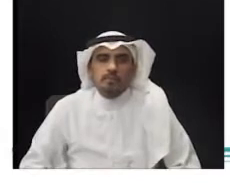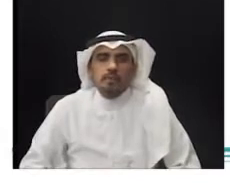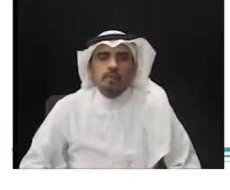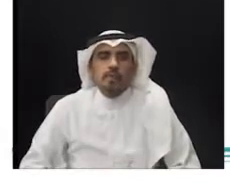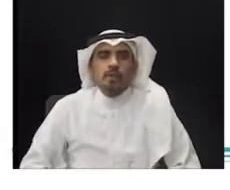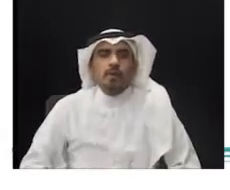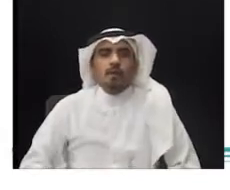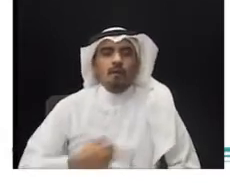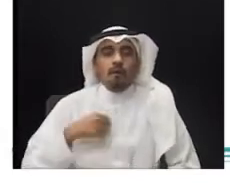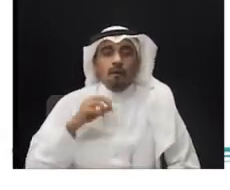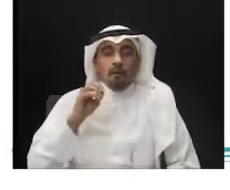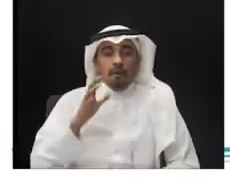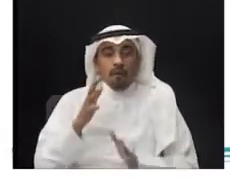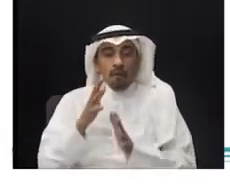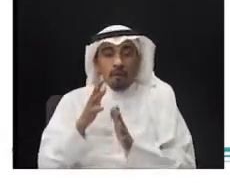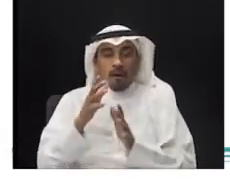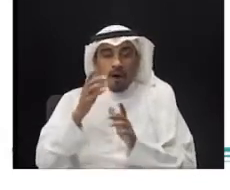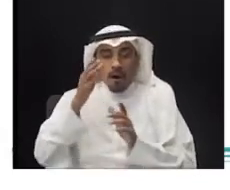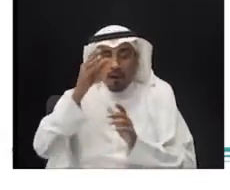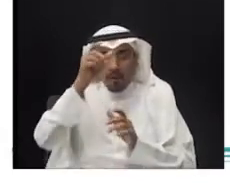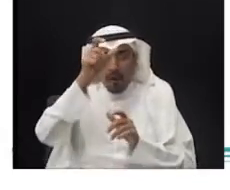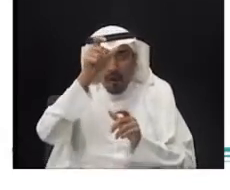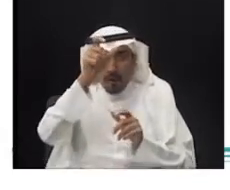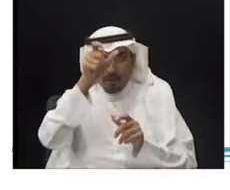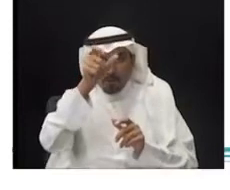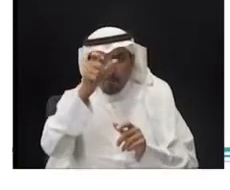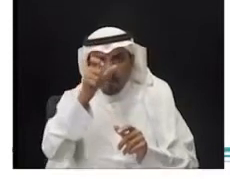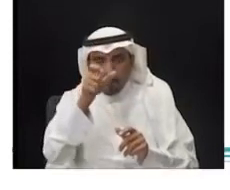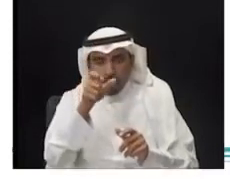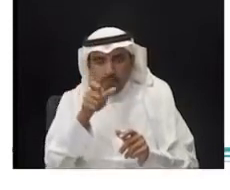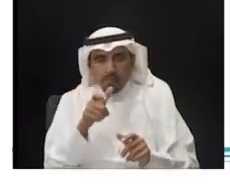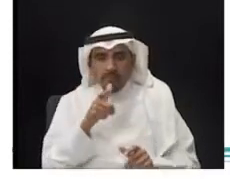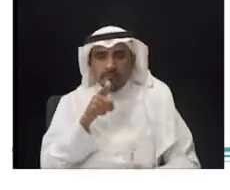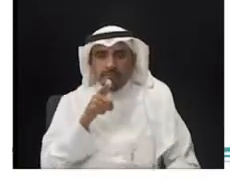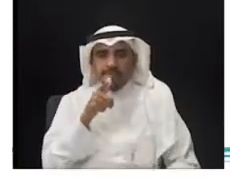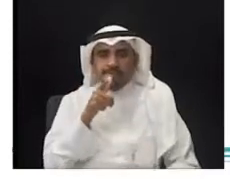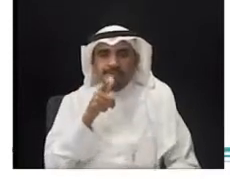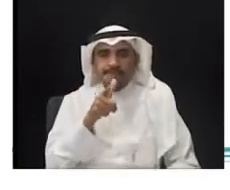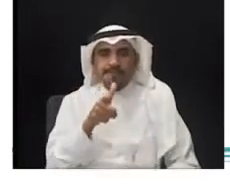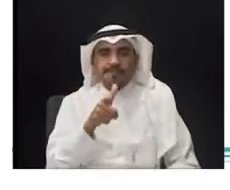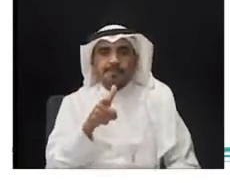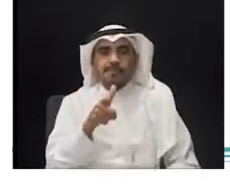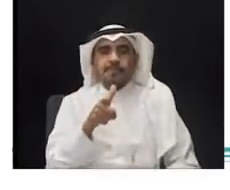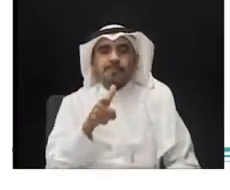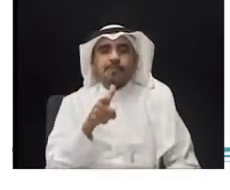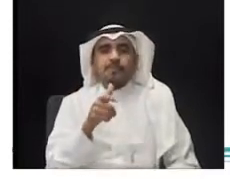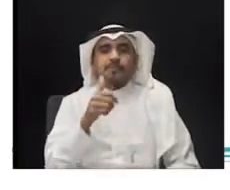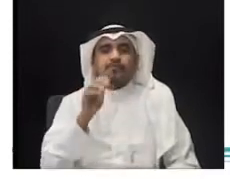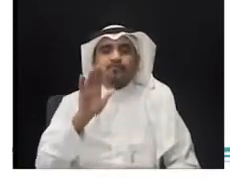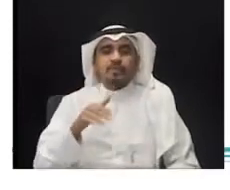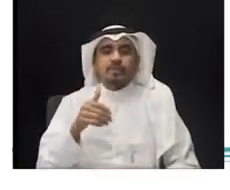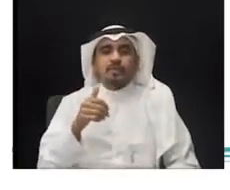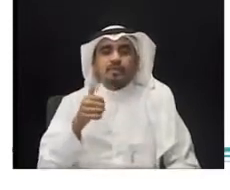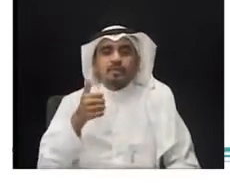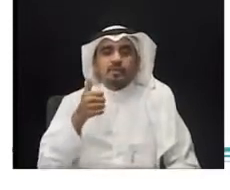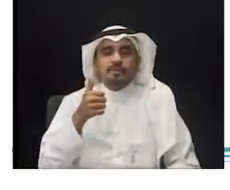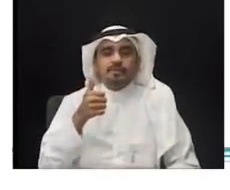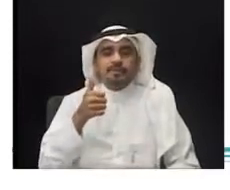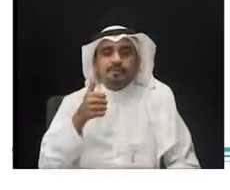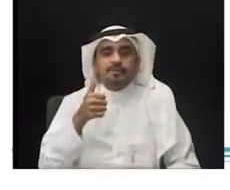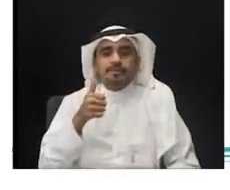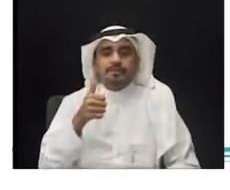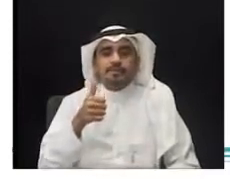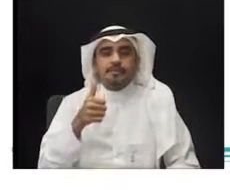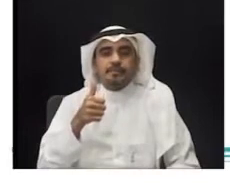الإشارة؟ الإشارة طبعا سنضع إشارة عمودية بالطول على الكلمات التي تبدأ بهمزة. ما